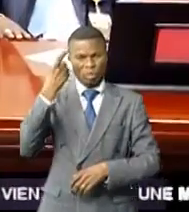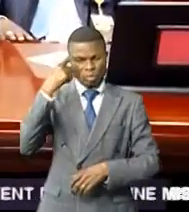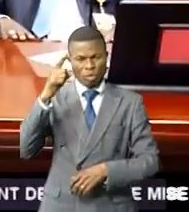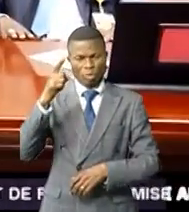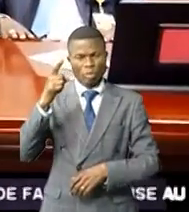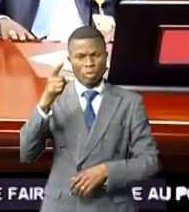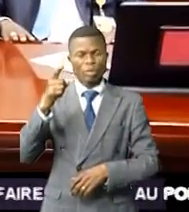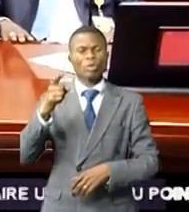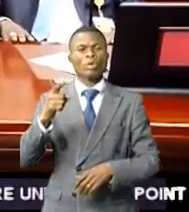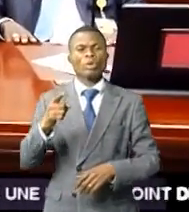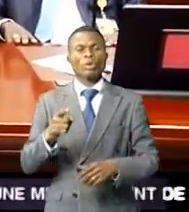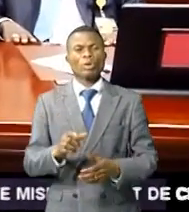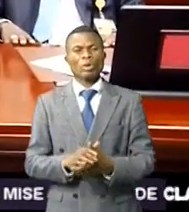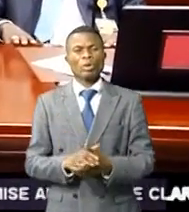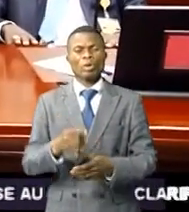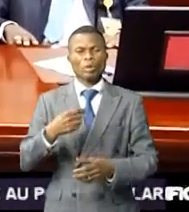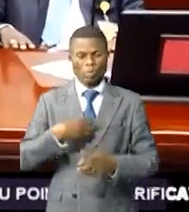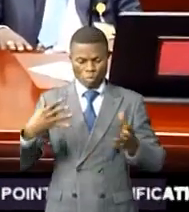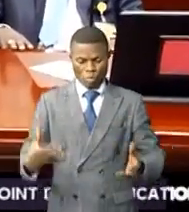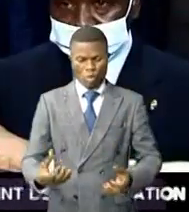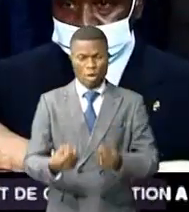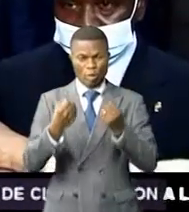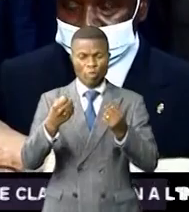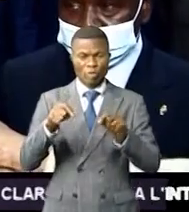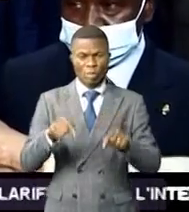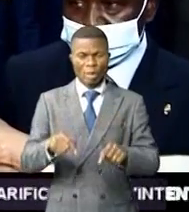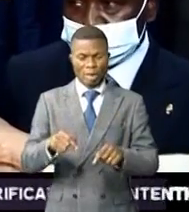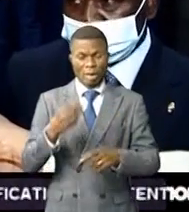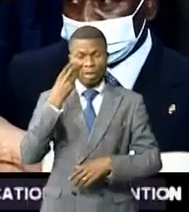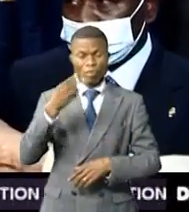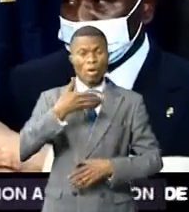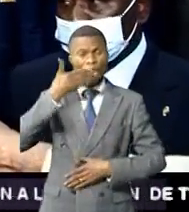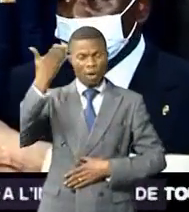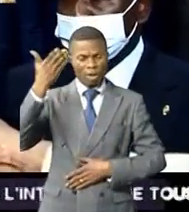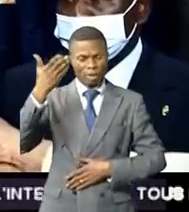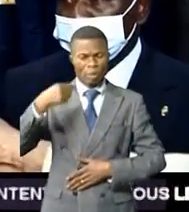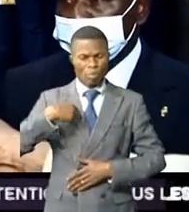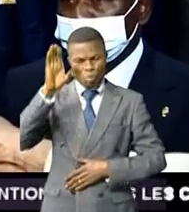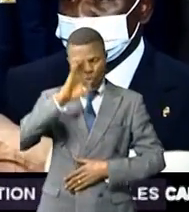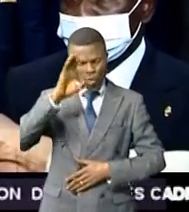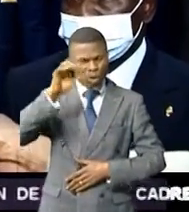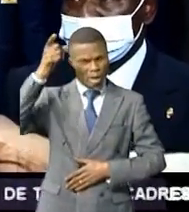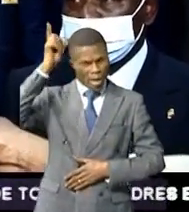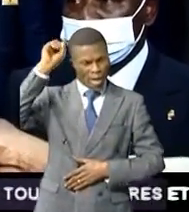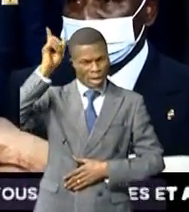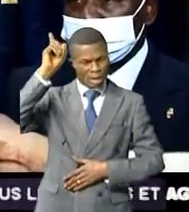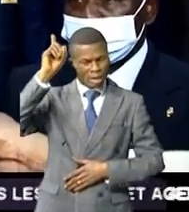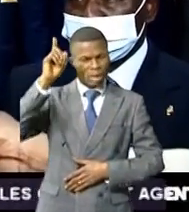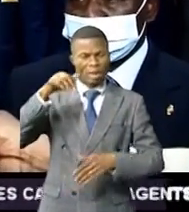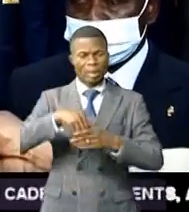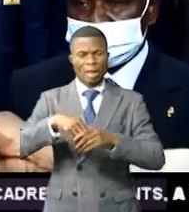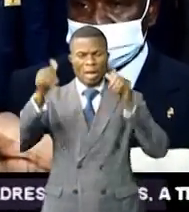Parce que je retrouve l'esprit que je souhaitais pendant longtemps pour